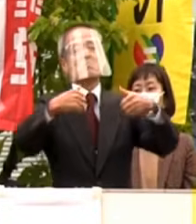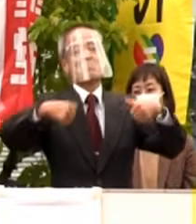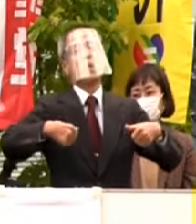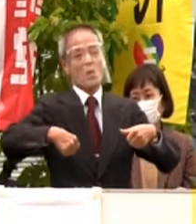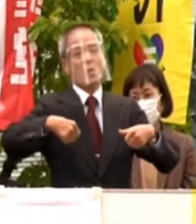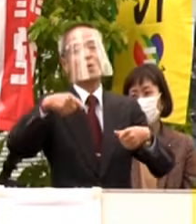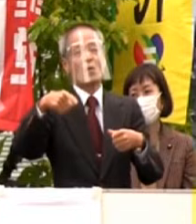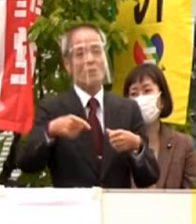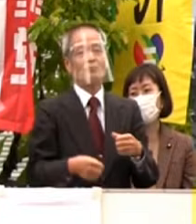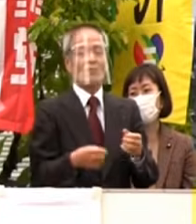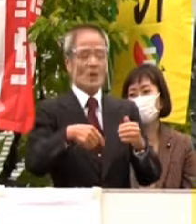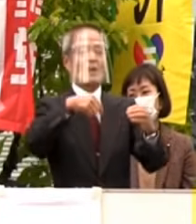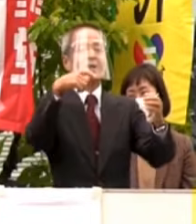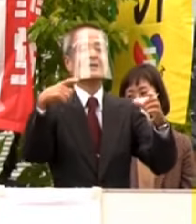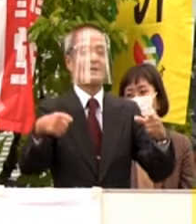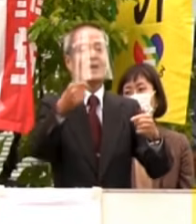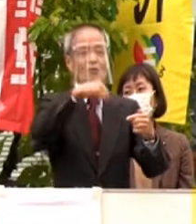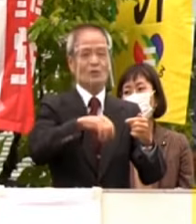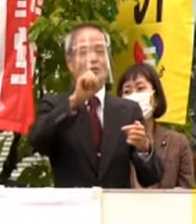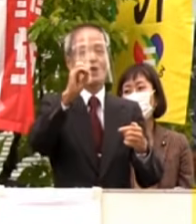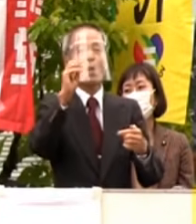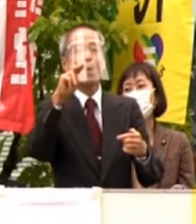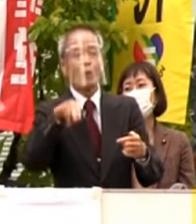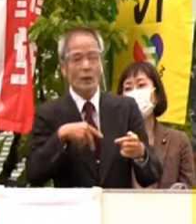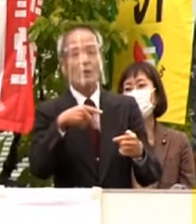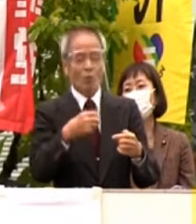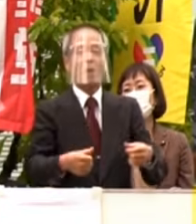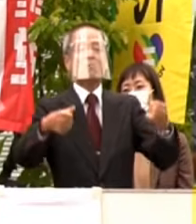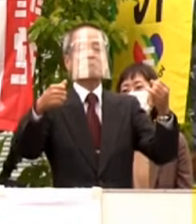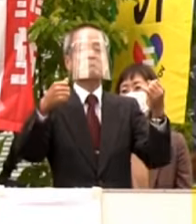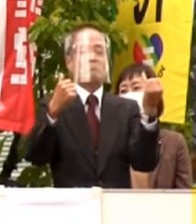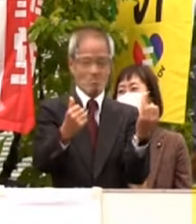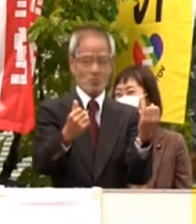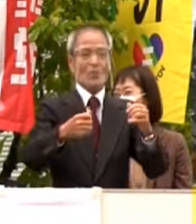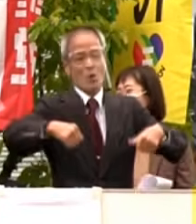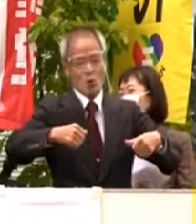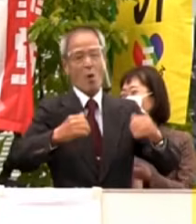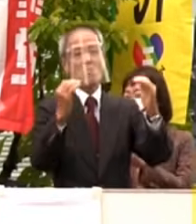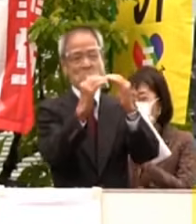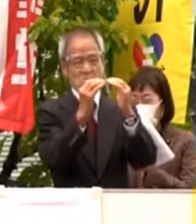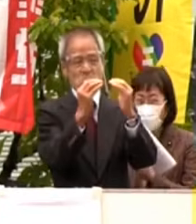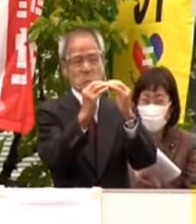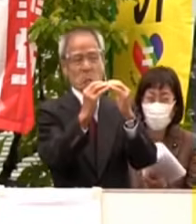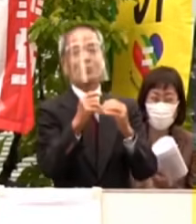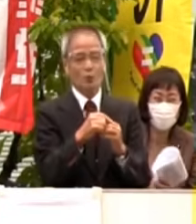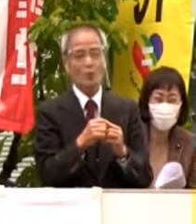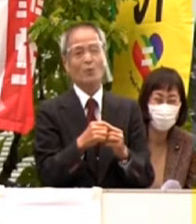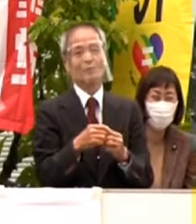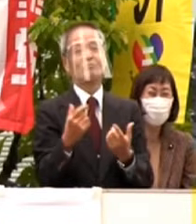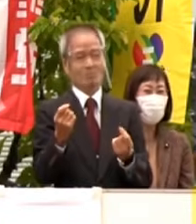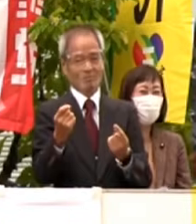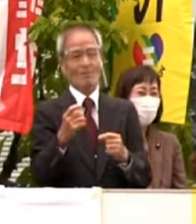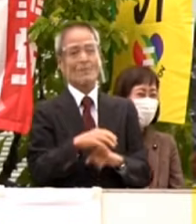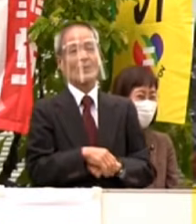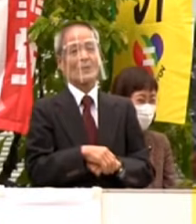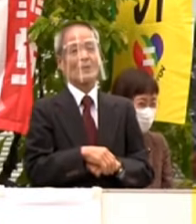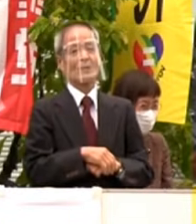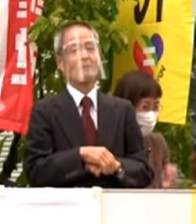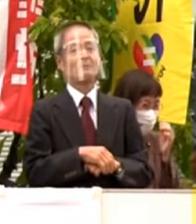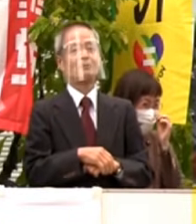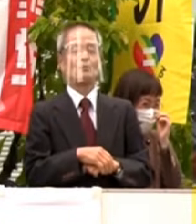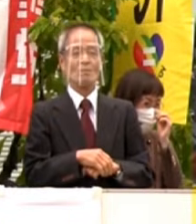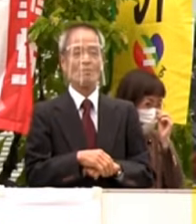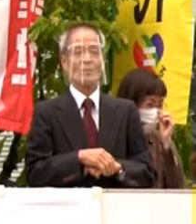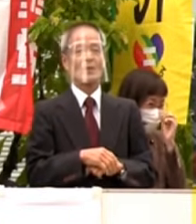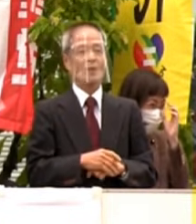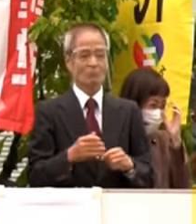さんの活動はまあそれに特化しているというか、ホームページを見るとそれしかわからないんですけども、まあそんなことないですね。はい、池内沙織さんにはぜひ